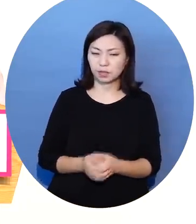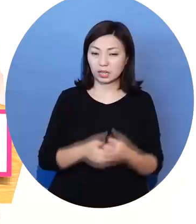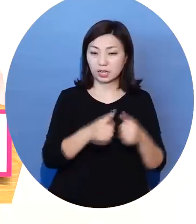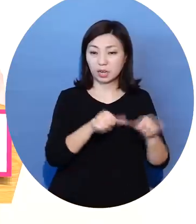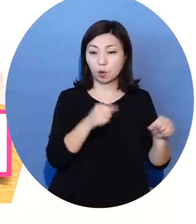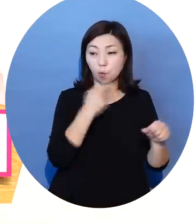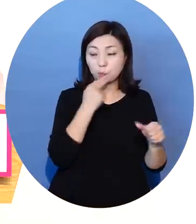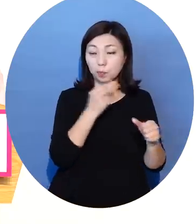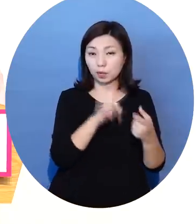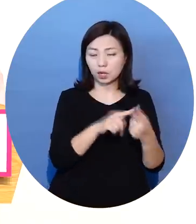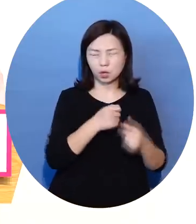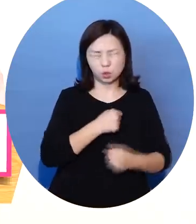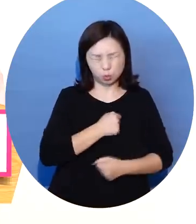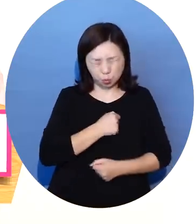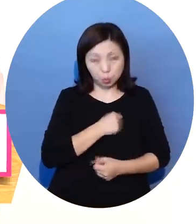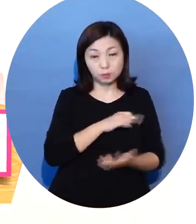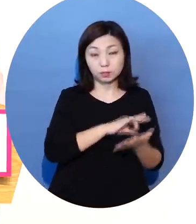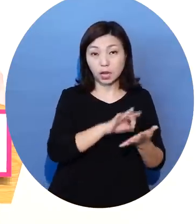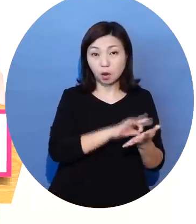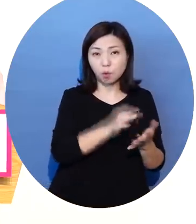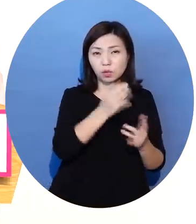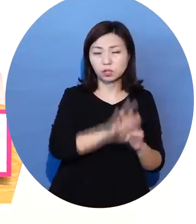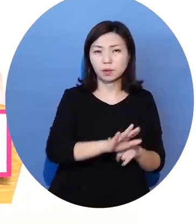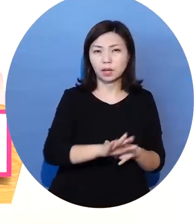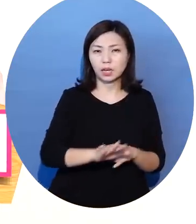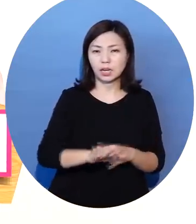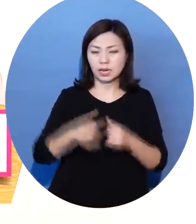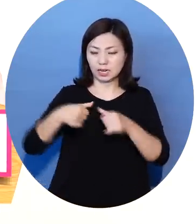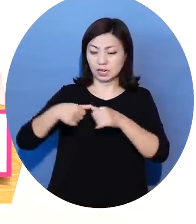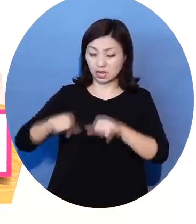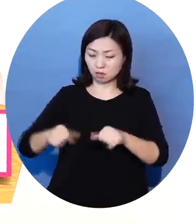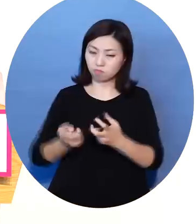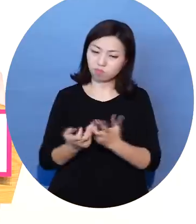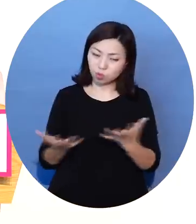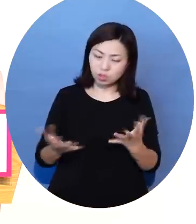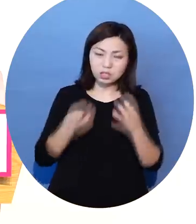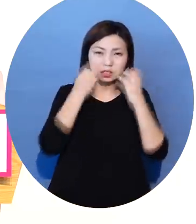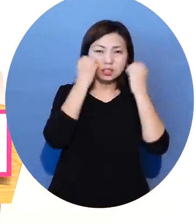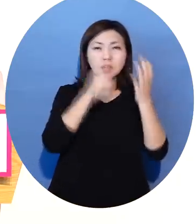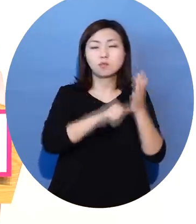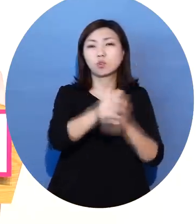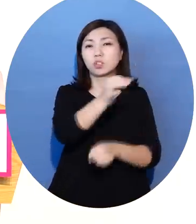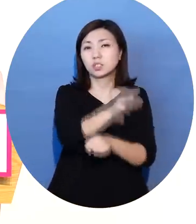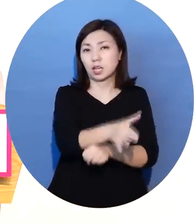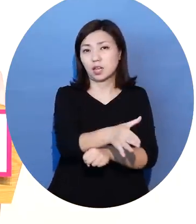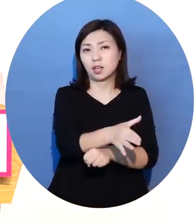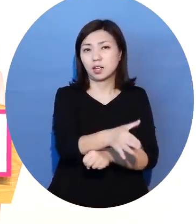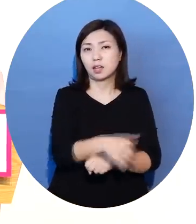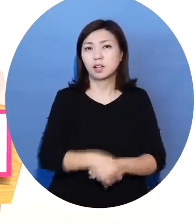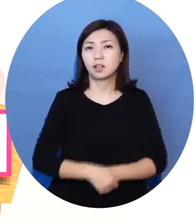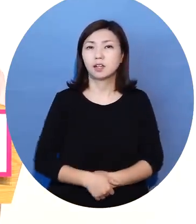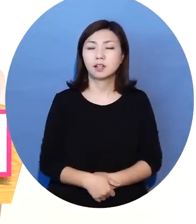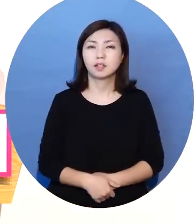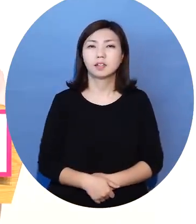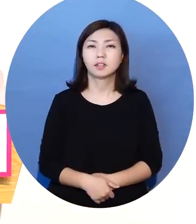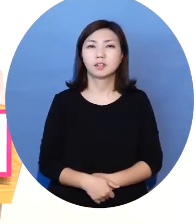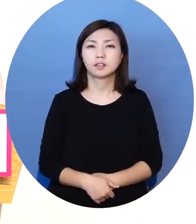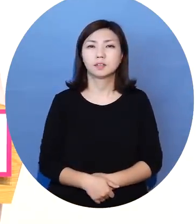안 깨졌을 때는 조심해 쓰지만 깨지면 버리고 새 물건을 또 살 수밖에 없다.